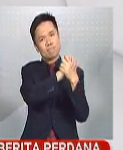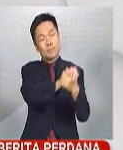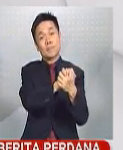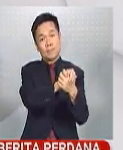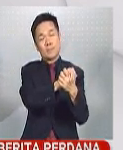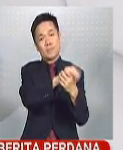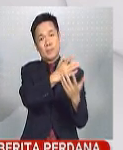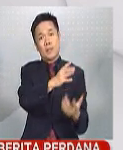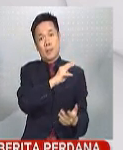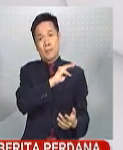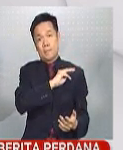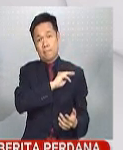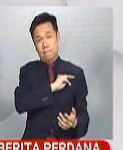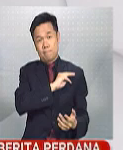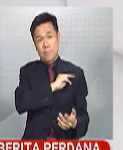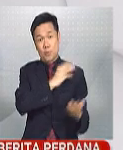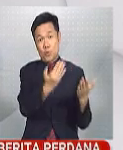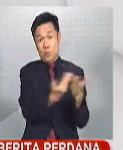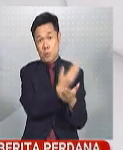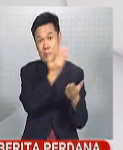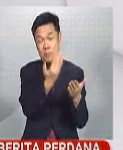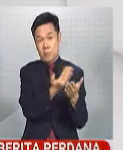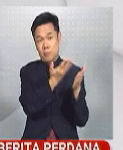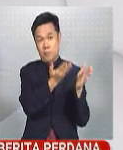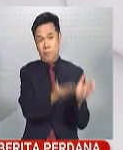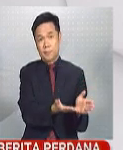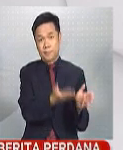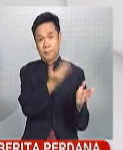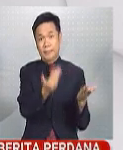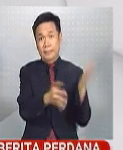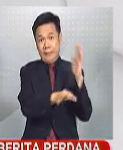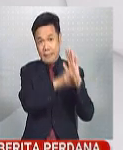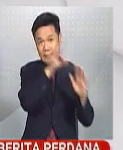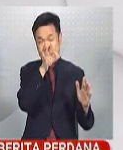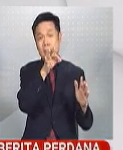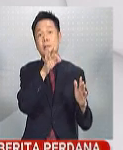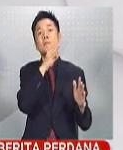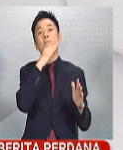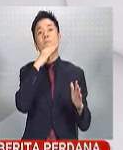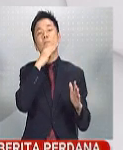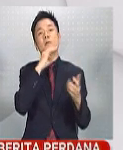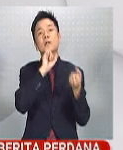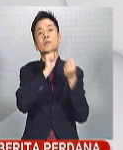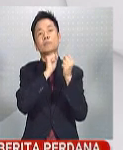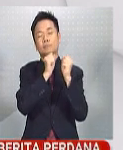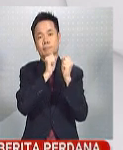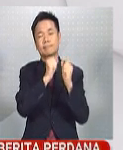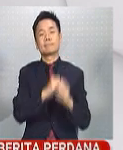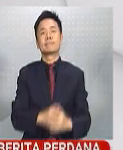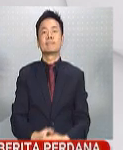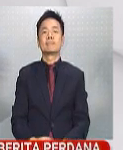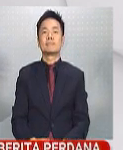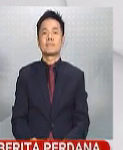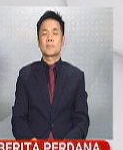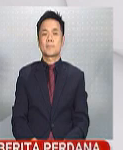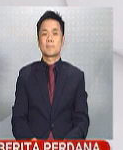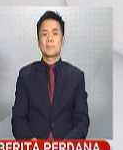Kepala Batas Dato' Sri Rizal Merican Naina Merican yang dilantik sebagai Menteri Belia dan Sukan yang baru.